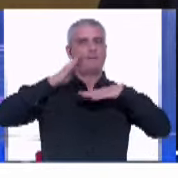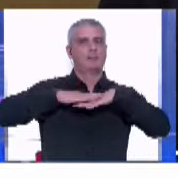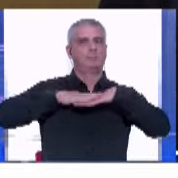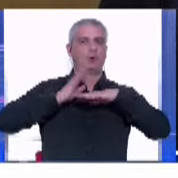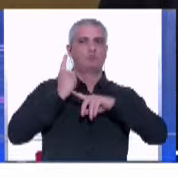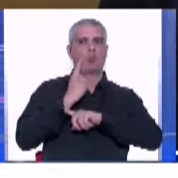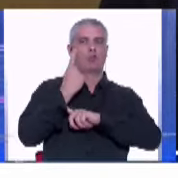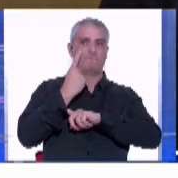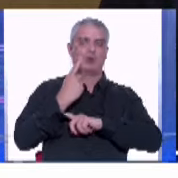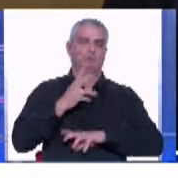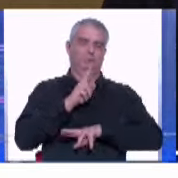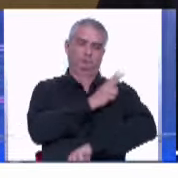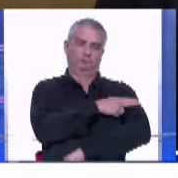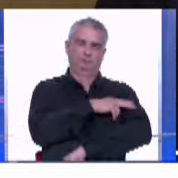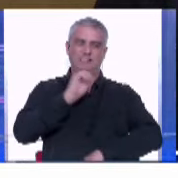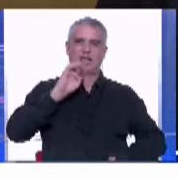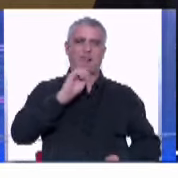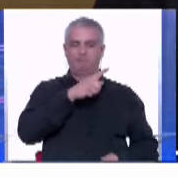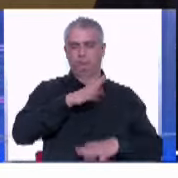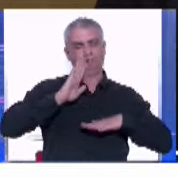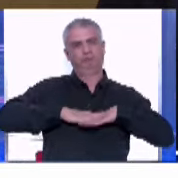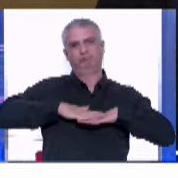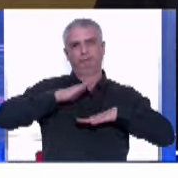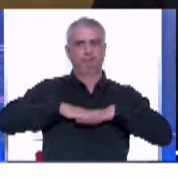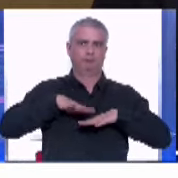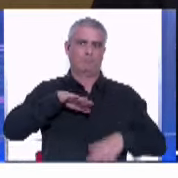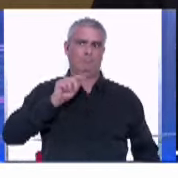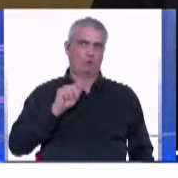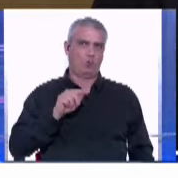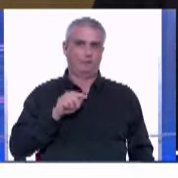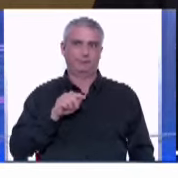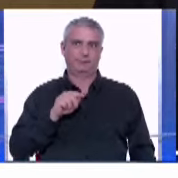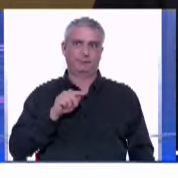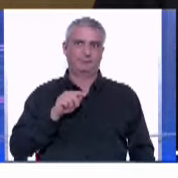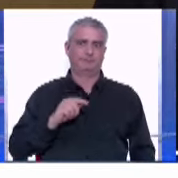גבוהה, שהימ"מ הוא מקצוען בתחום הזה.